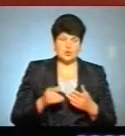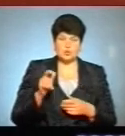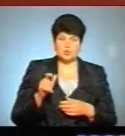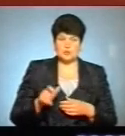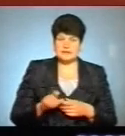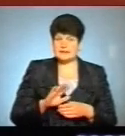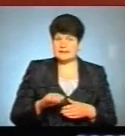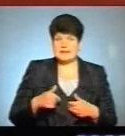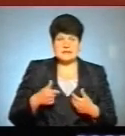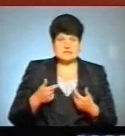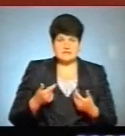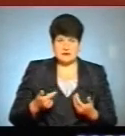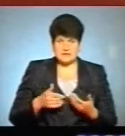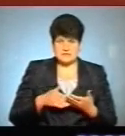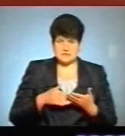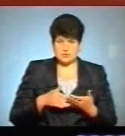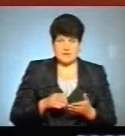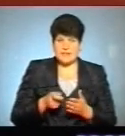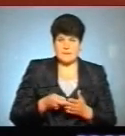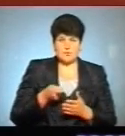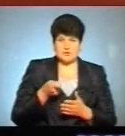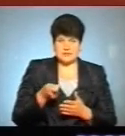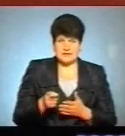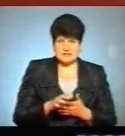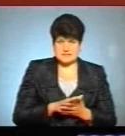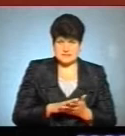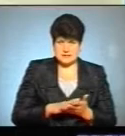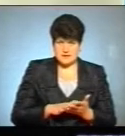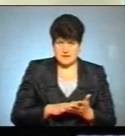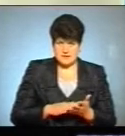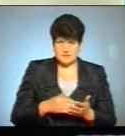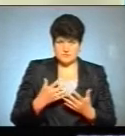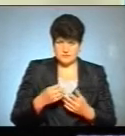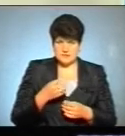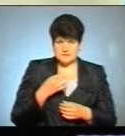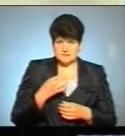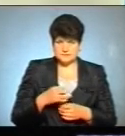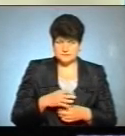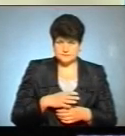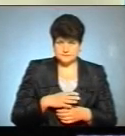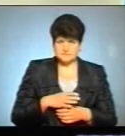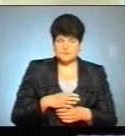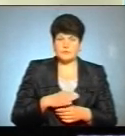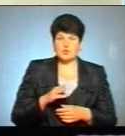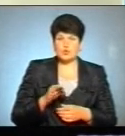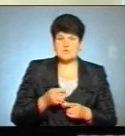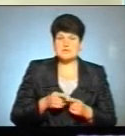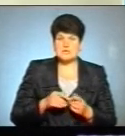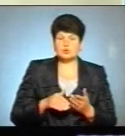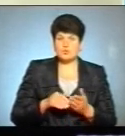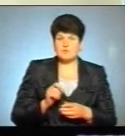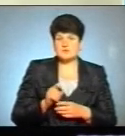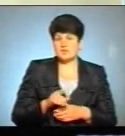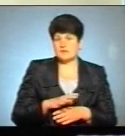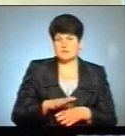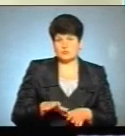не звернеться за такою допомогою, тобто не подасть заяви тими способами, що я сказав, до місцевого управління соціального захисту, то така допомога призначена не